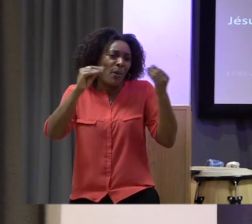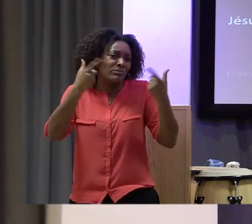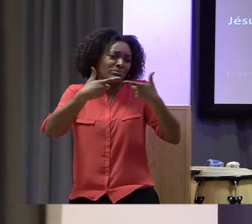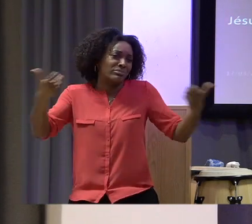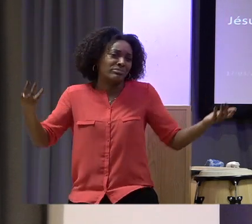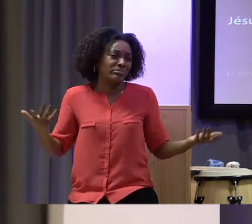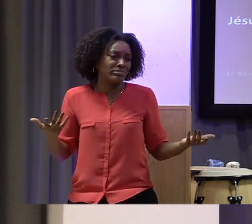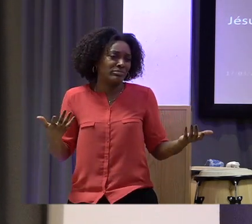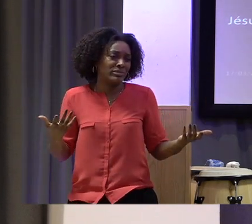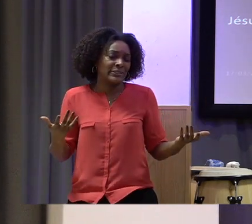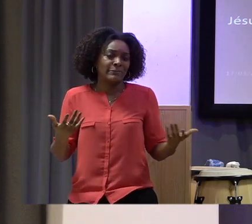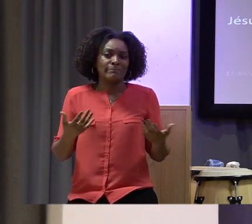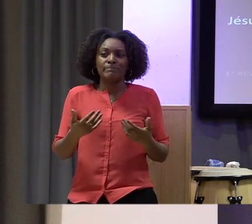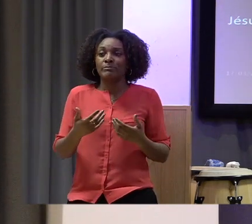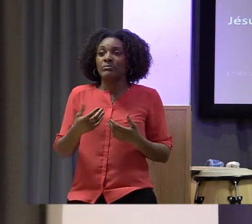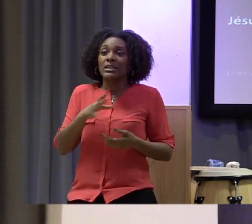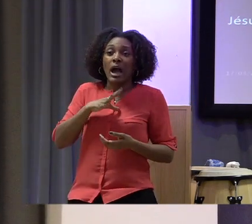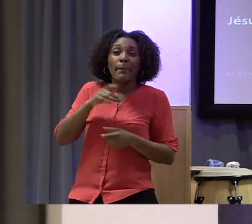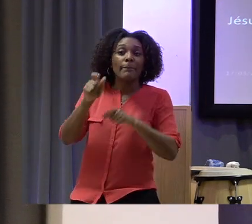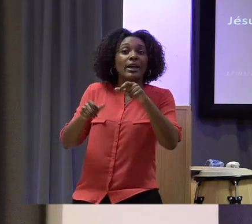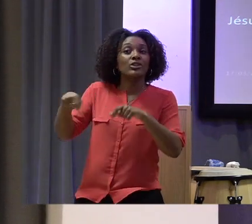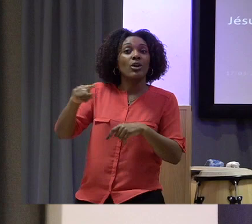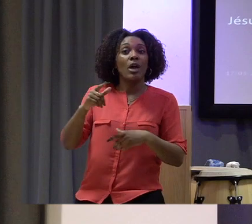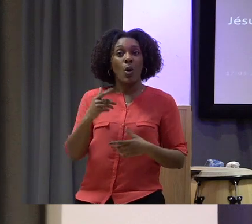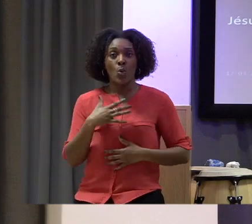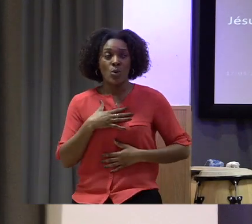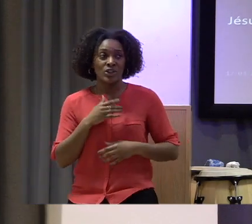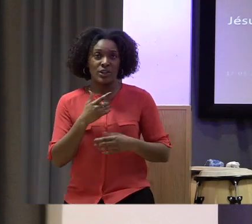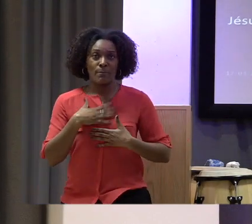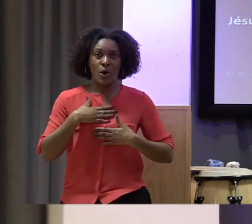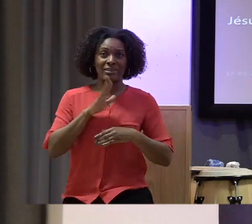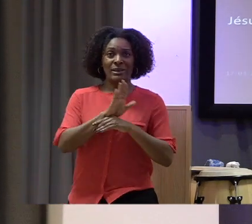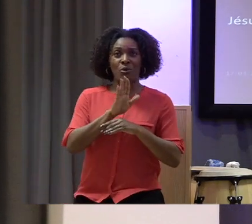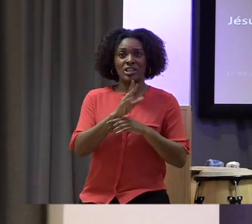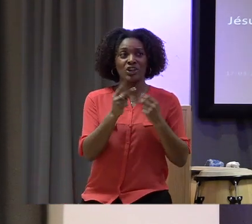Pour certains, c'est juste témoigner devant ses camarades de fac,